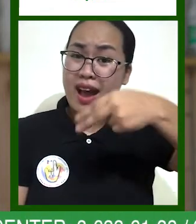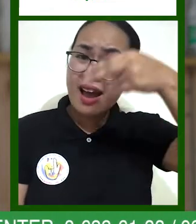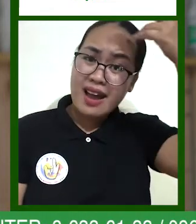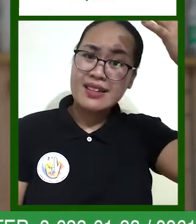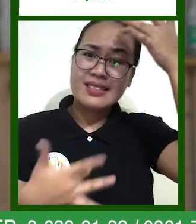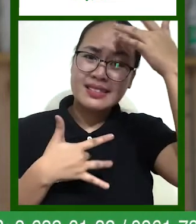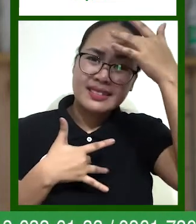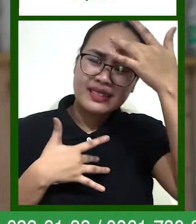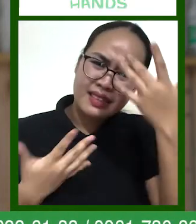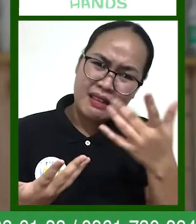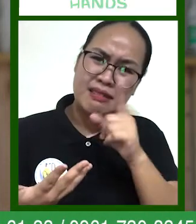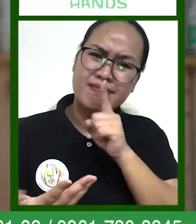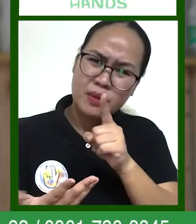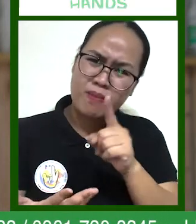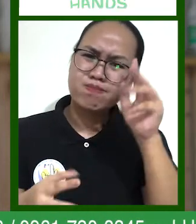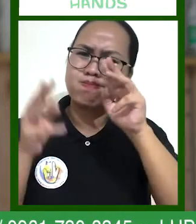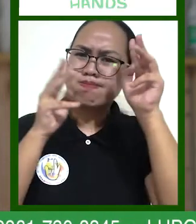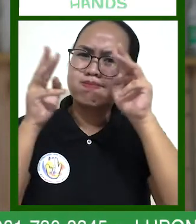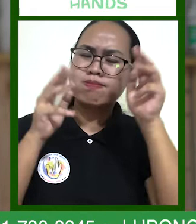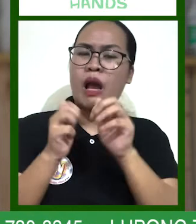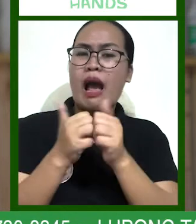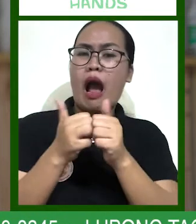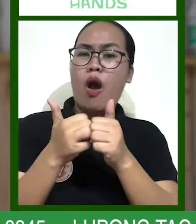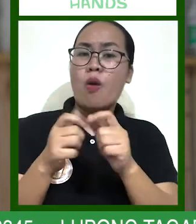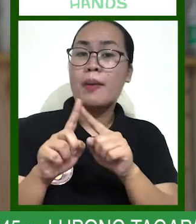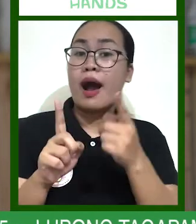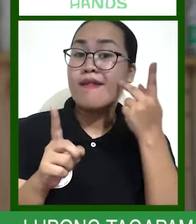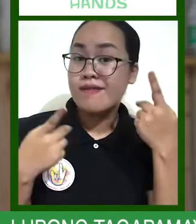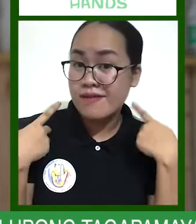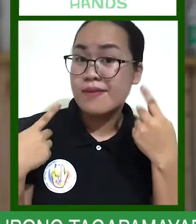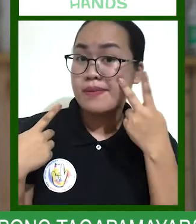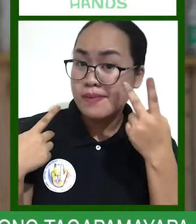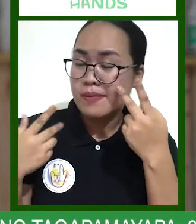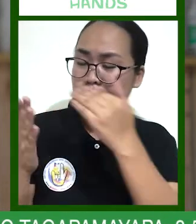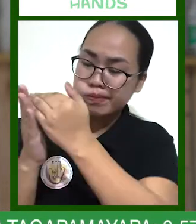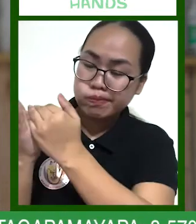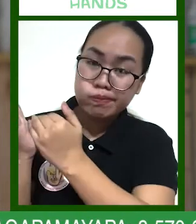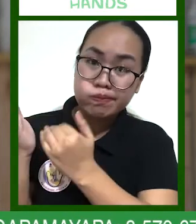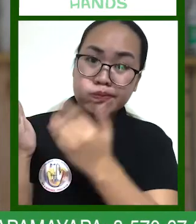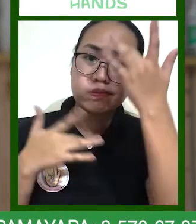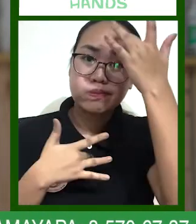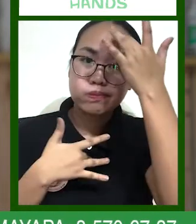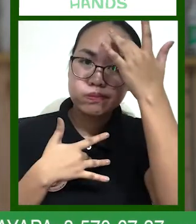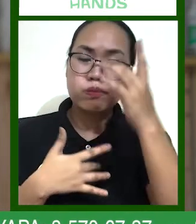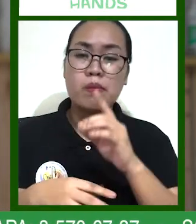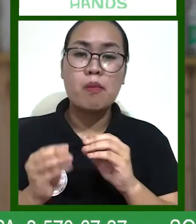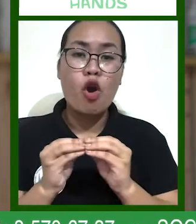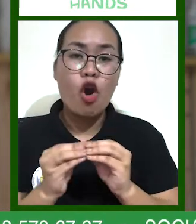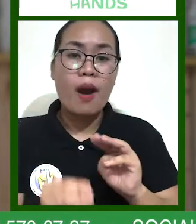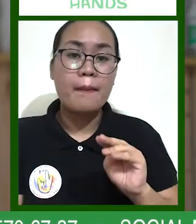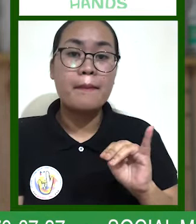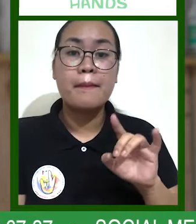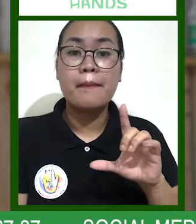no, nakakabahala din. Bagamat nakikita po natin ang mga cases naman are mild, mostly mild and